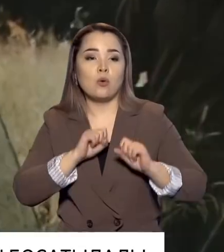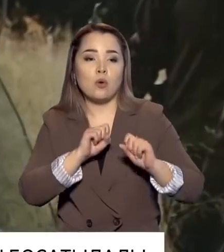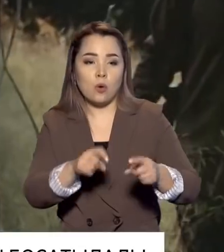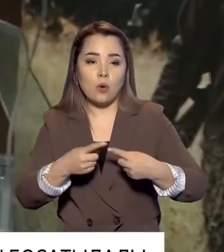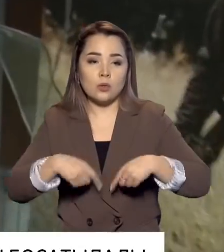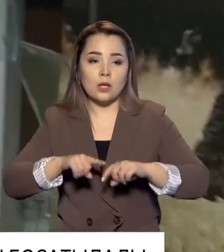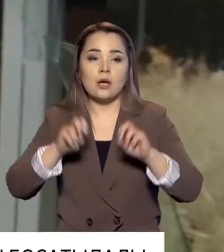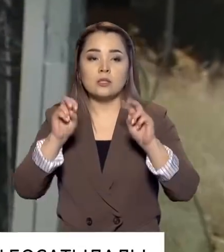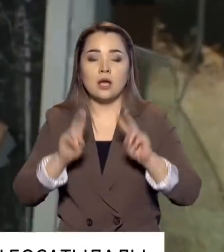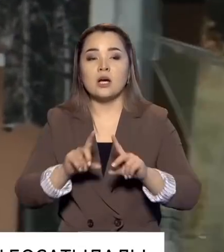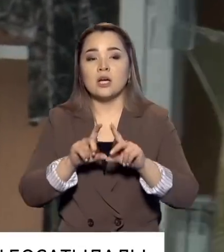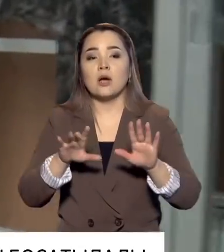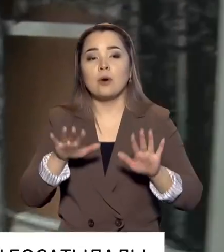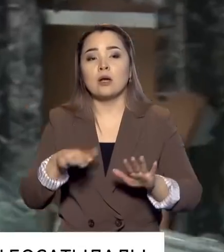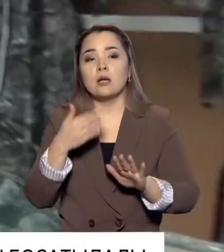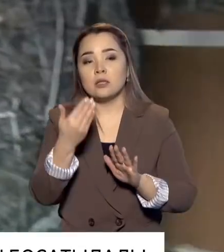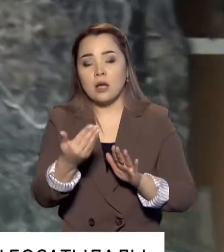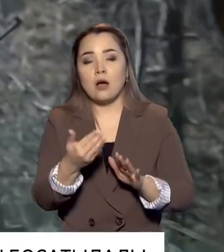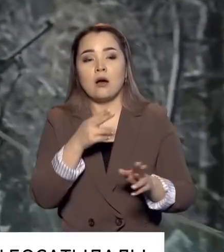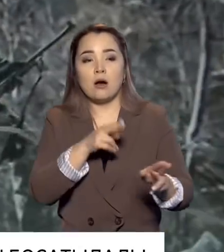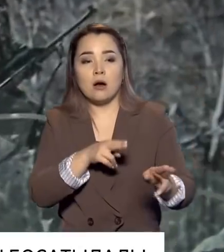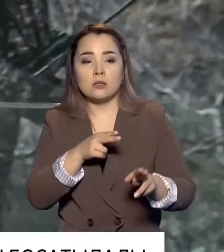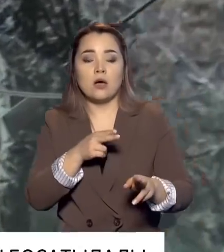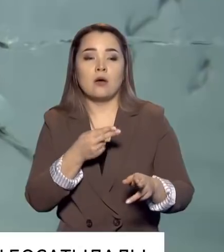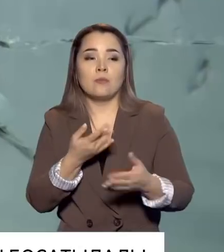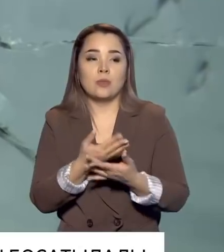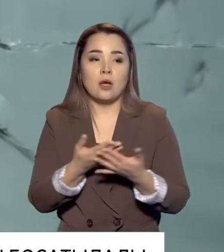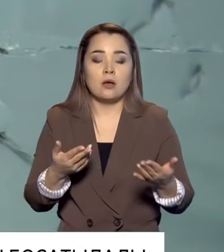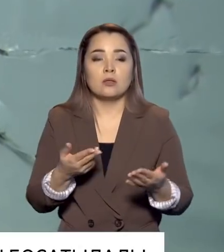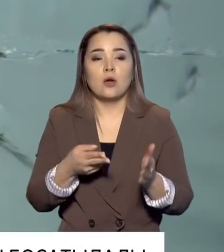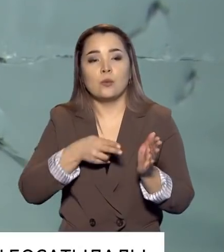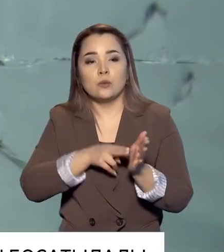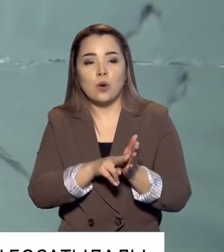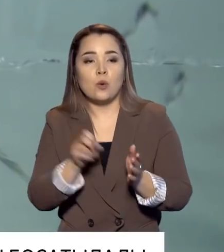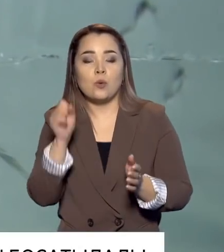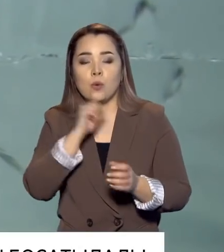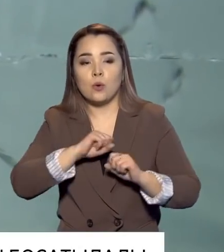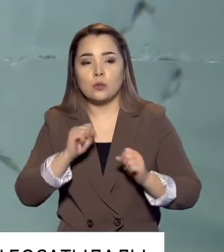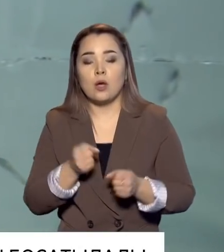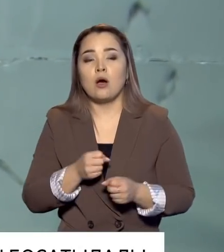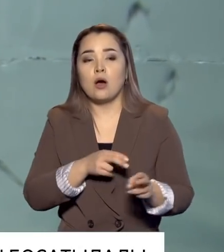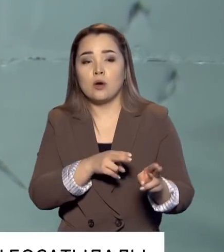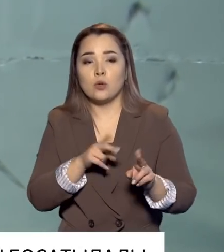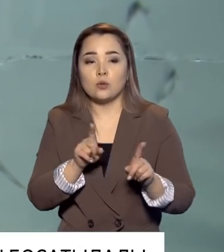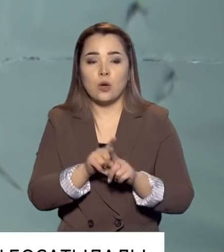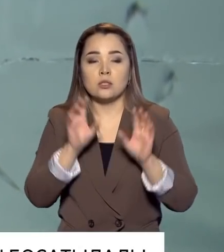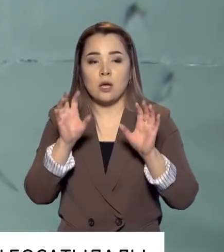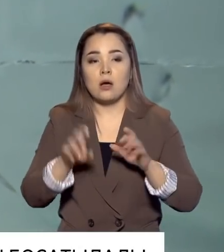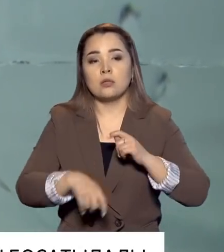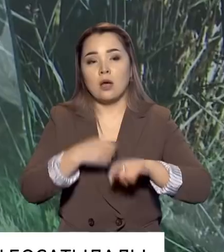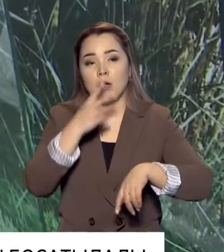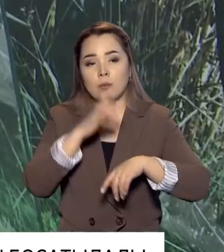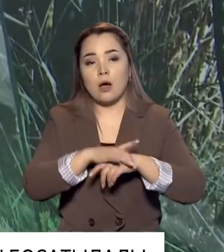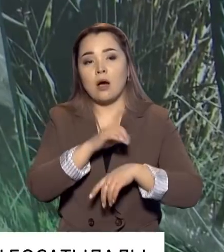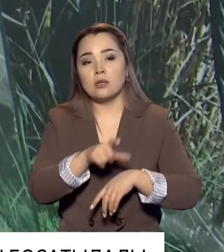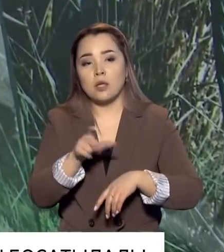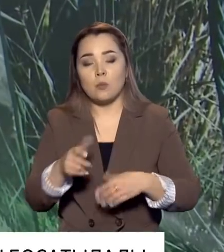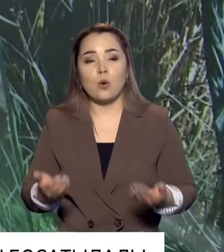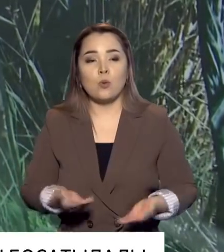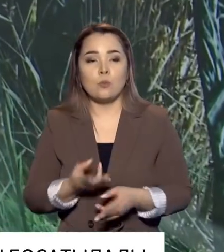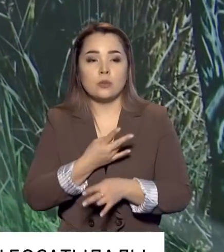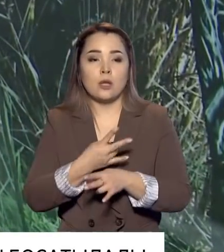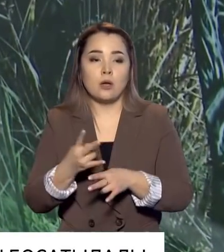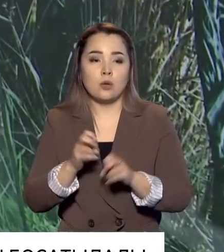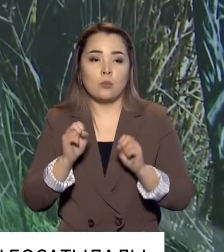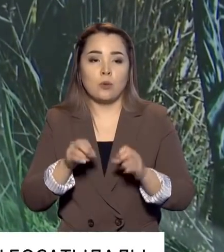арнайы органдардың ғимараттарынан қару-жарақ пен оқ-дәрілер ұрланған. Суық қарулар енді заңсыз мақсатта пайдаланылып, азаматтардың өміріне